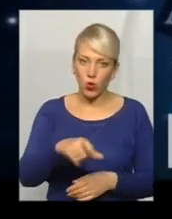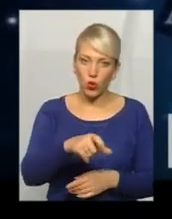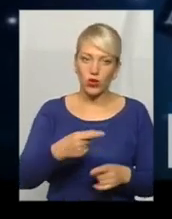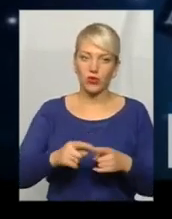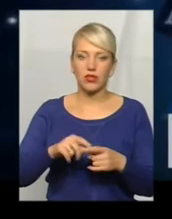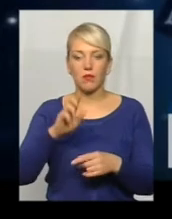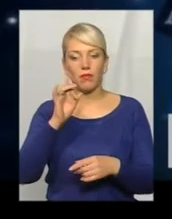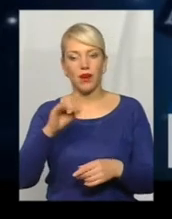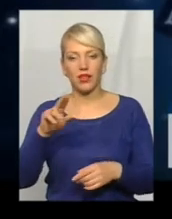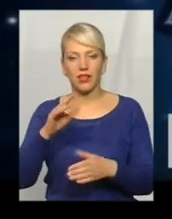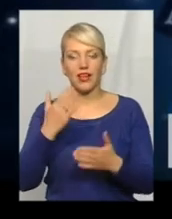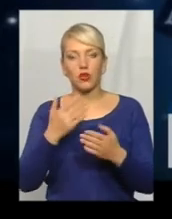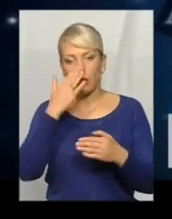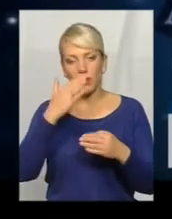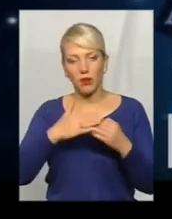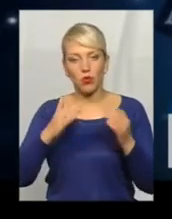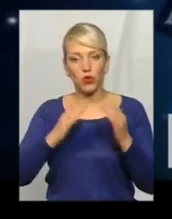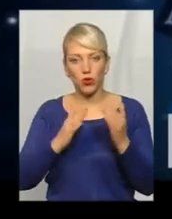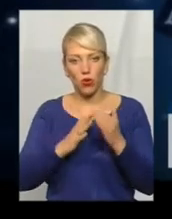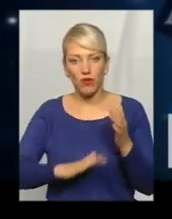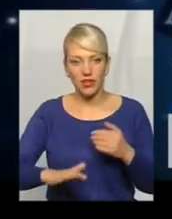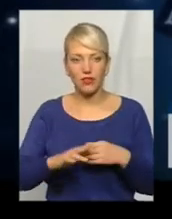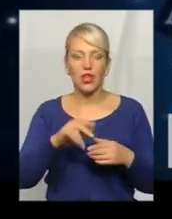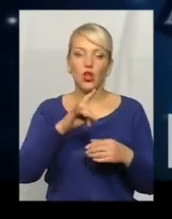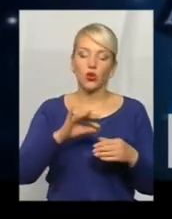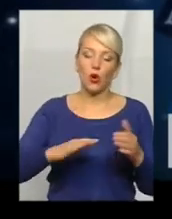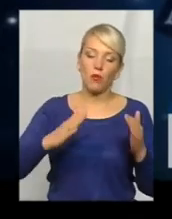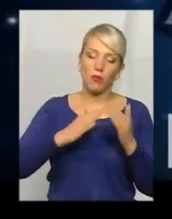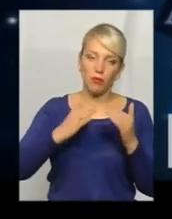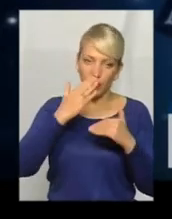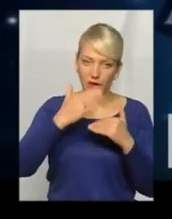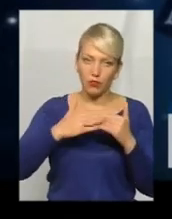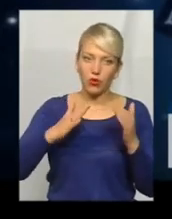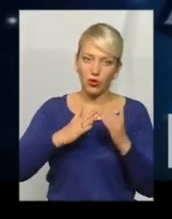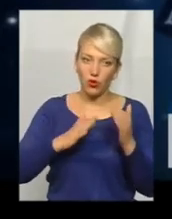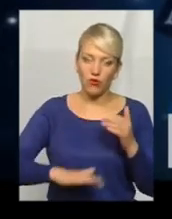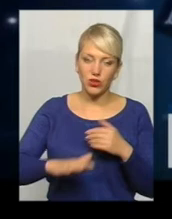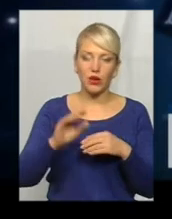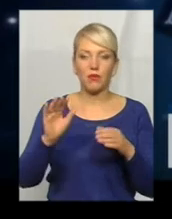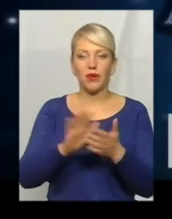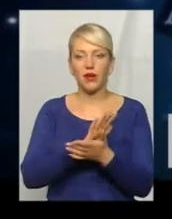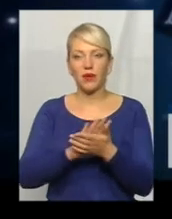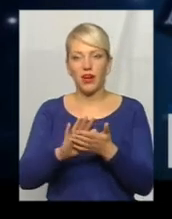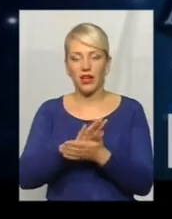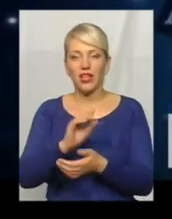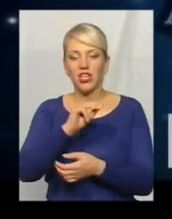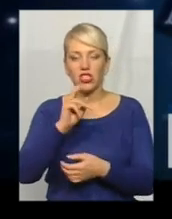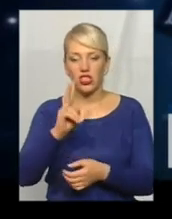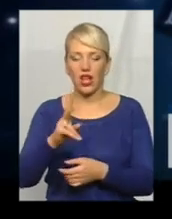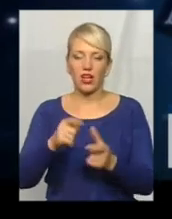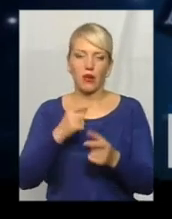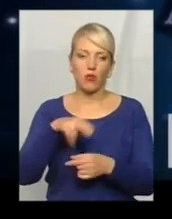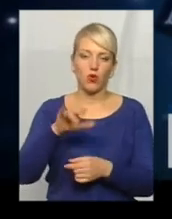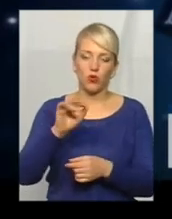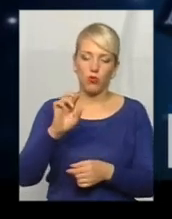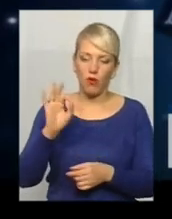бред. Якщо це є прибудинкова територія, то прибудинкову територію прибирає ЖЕК або УМК, Дубово там чи